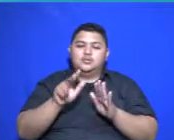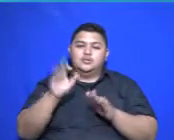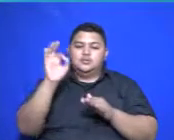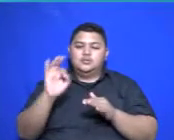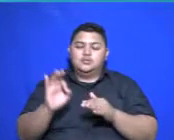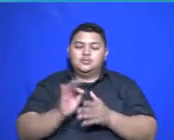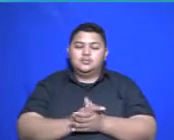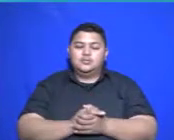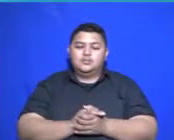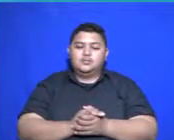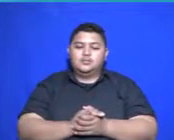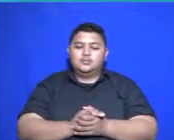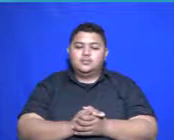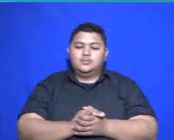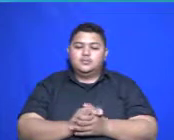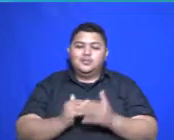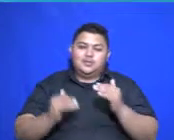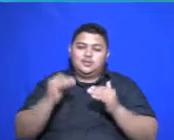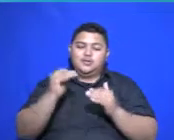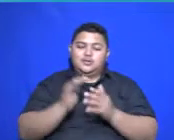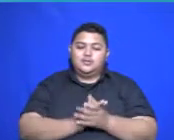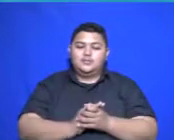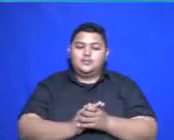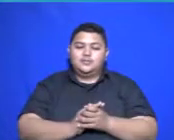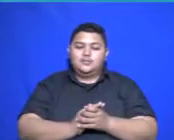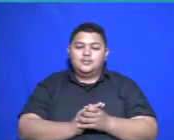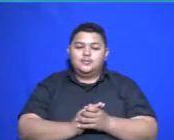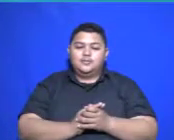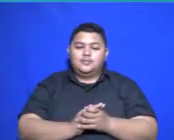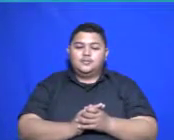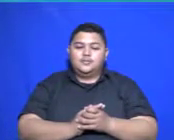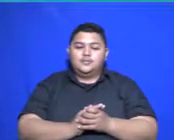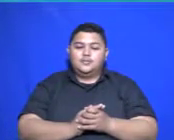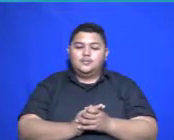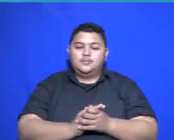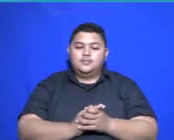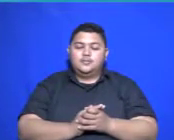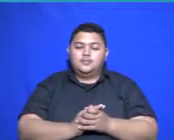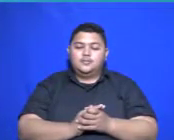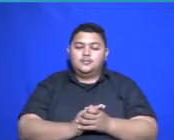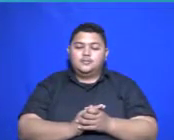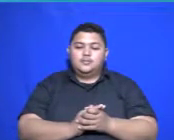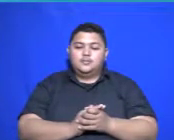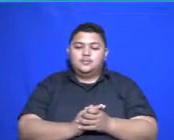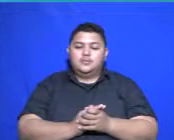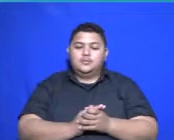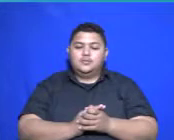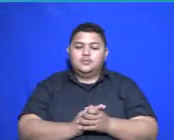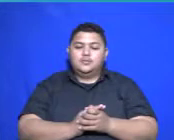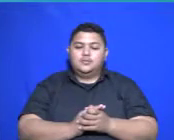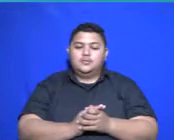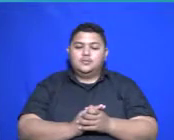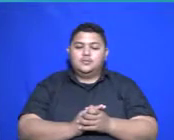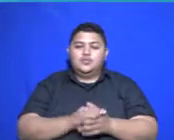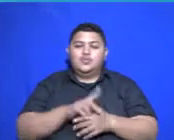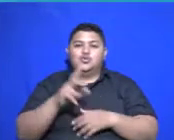4,48%. Ini sudah ada peningkatan yang signifikan. Dan juga